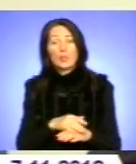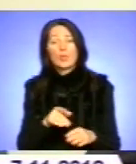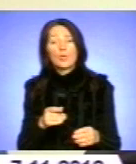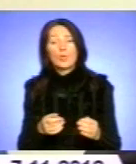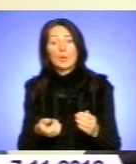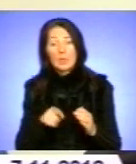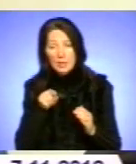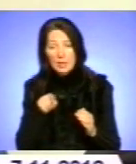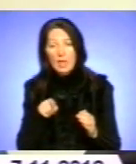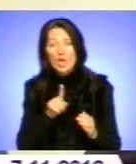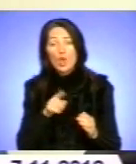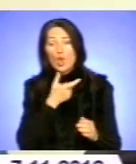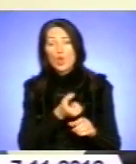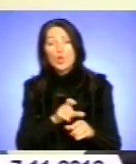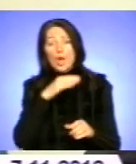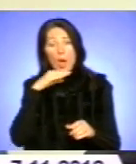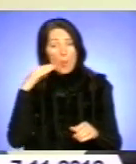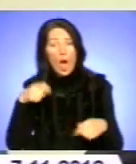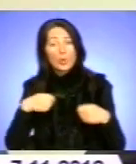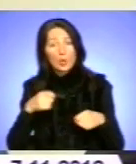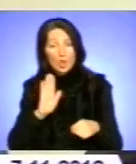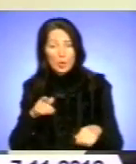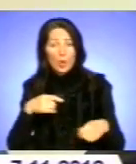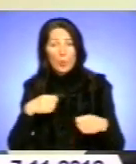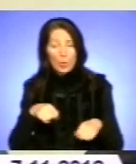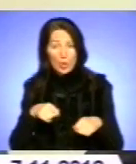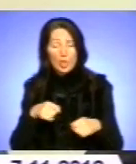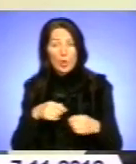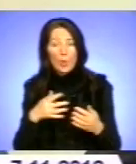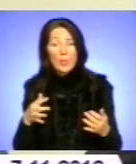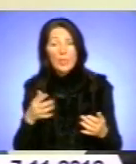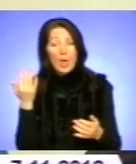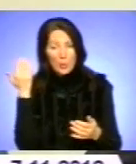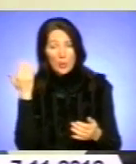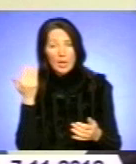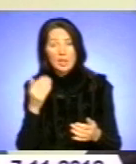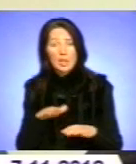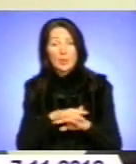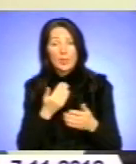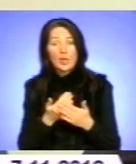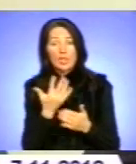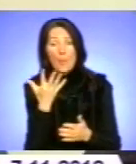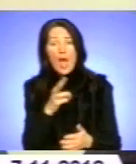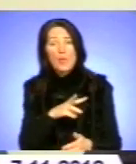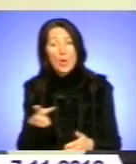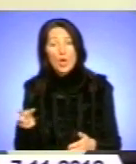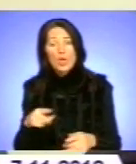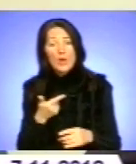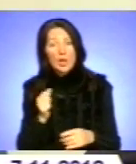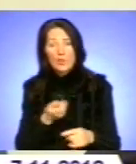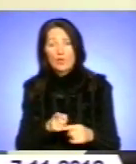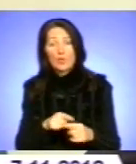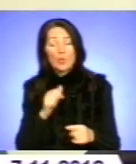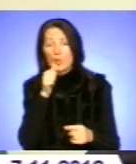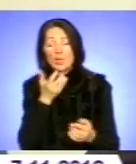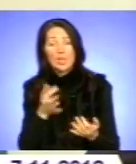багато продукції було продано на попередній ярмарці на майже на 5 мільйонів гривень. Це ще ніколи в цьому році ми не продавали. І все,